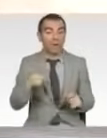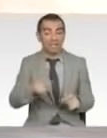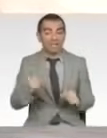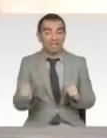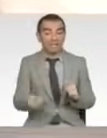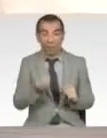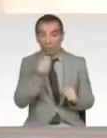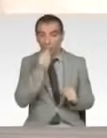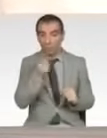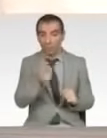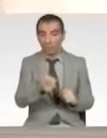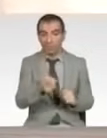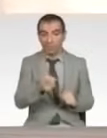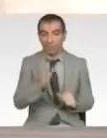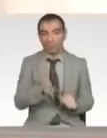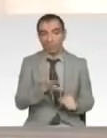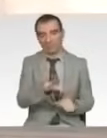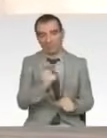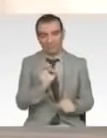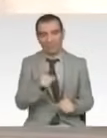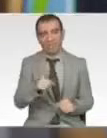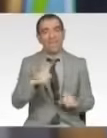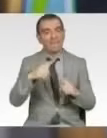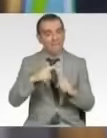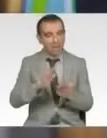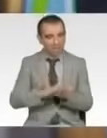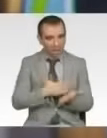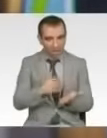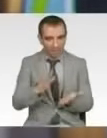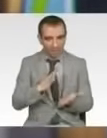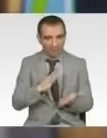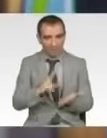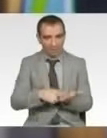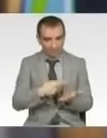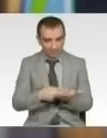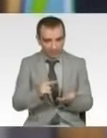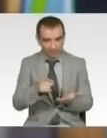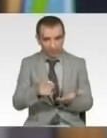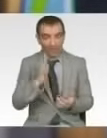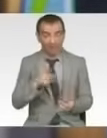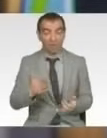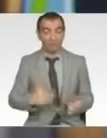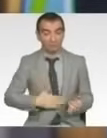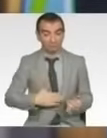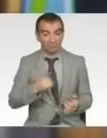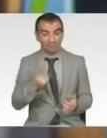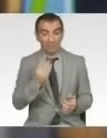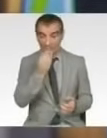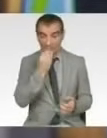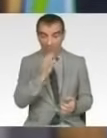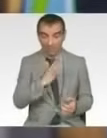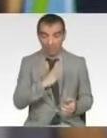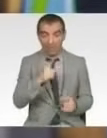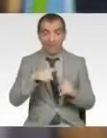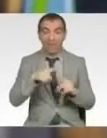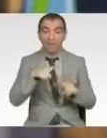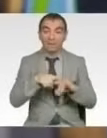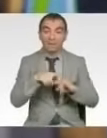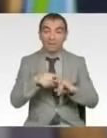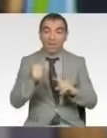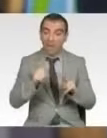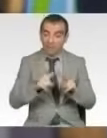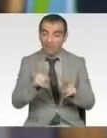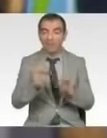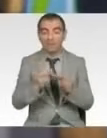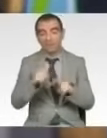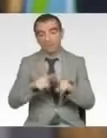çok tercih edermiş. Çünkü içerisinde tereyağı var. Tereyağı gerçekten çok besleyici. Tahin var ve bal var. Balın